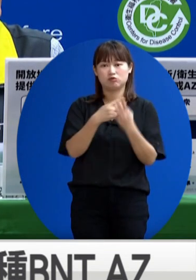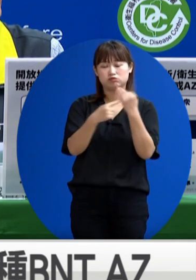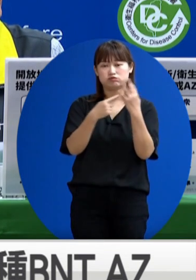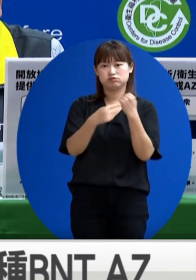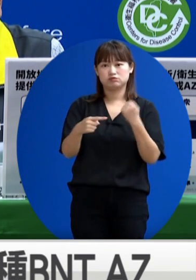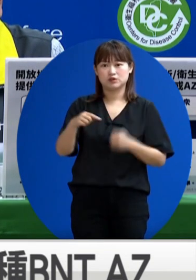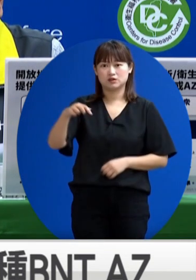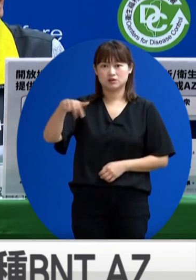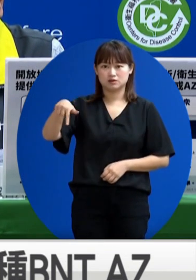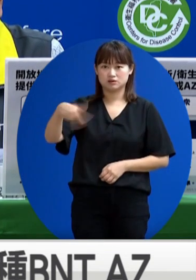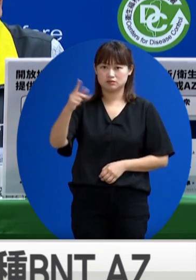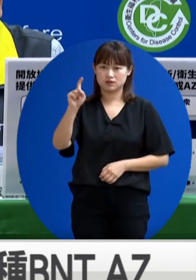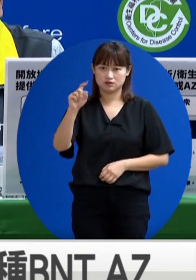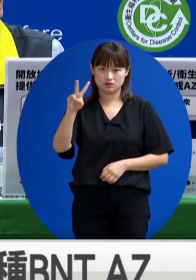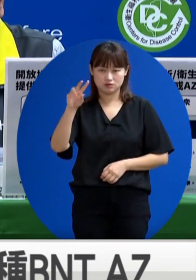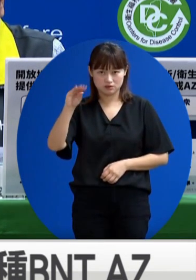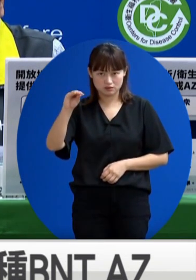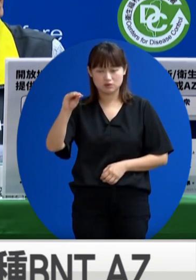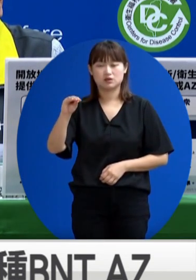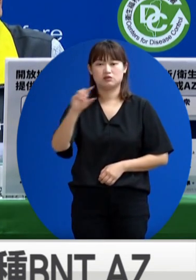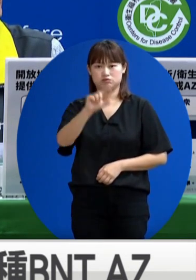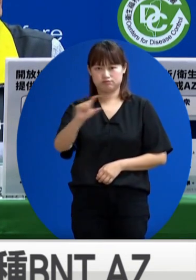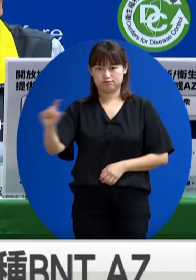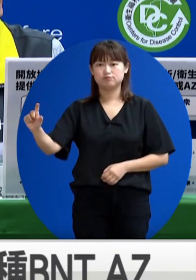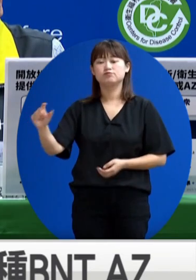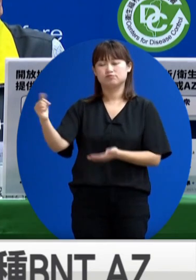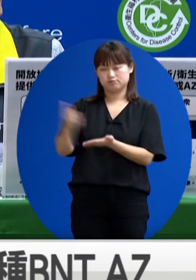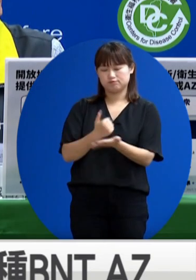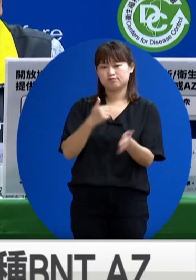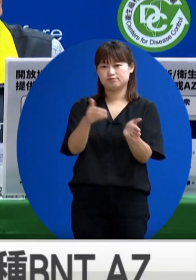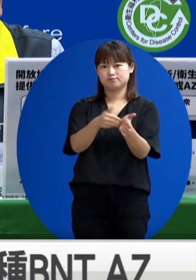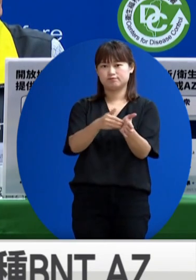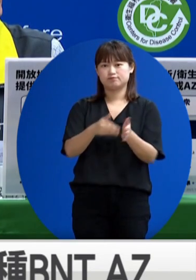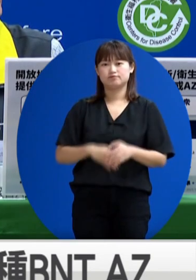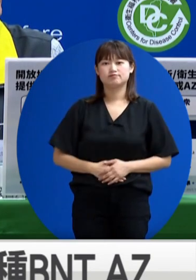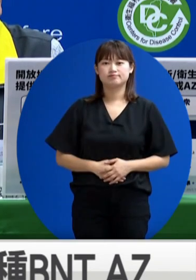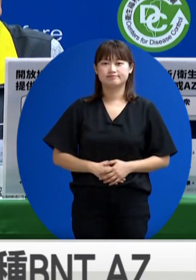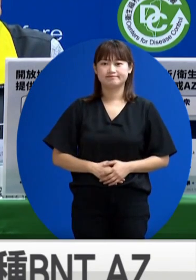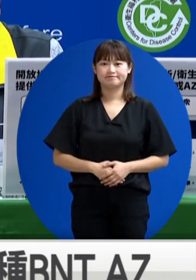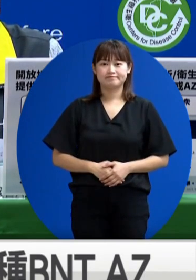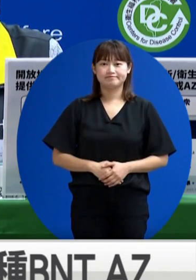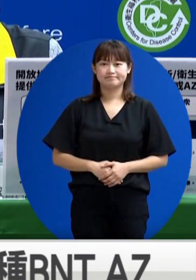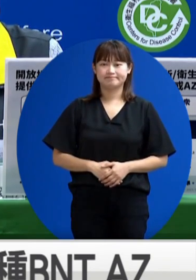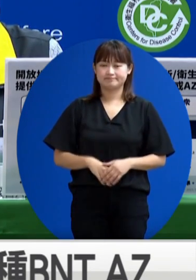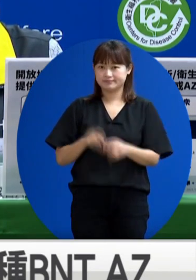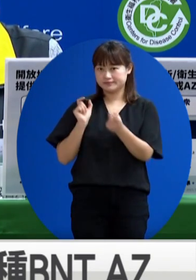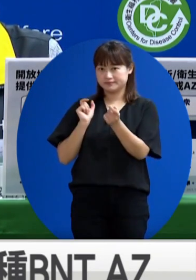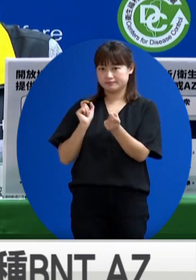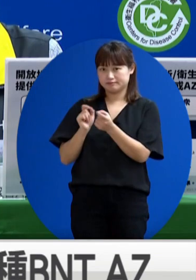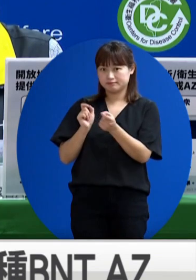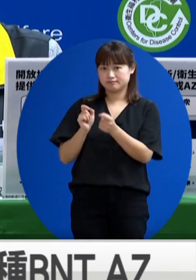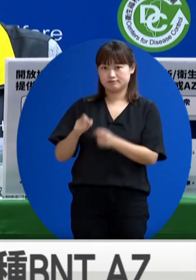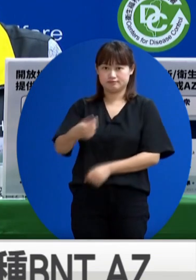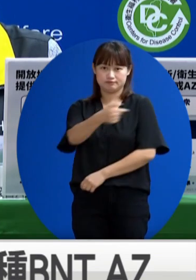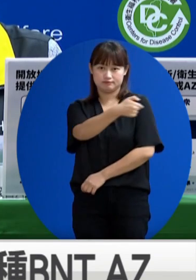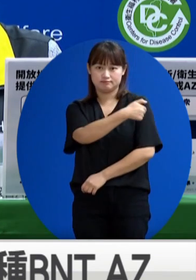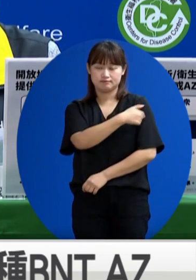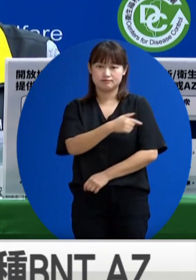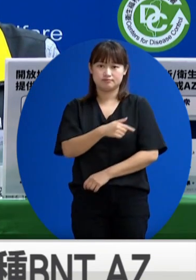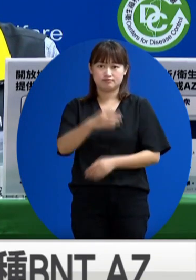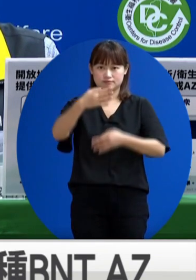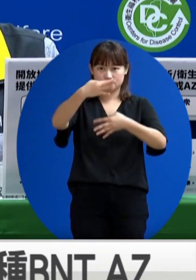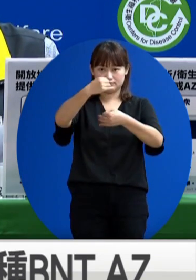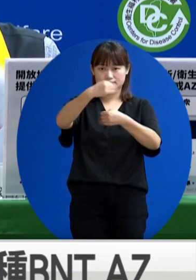约712万剂到货。那这批疫苗的效期是到今年